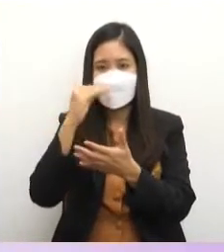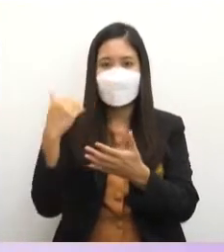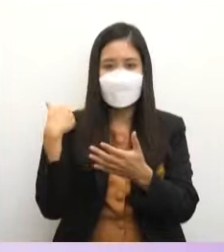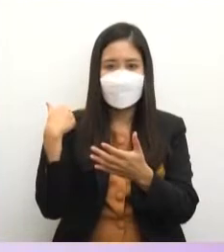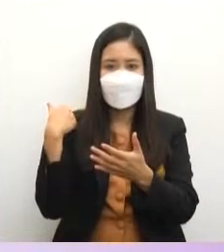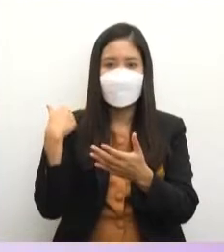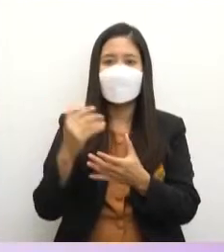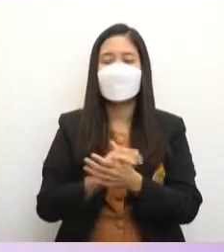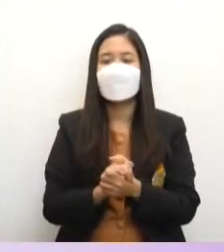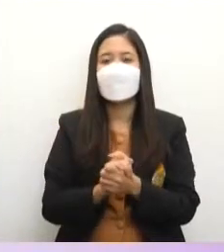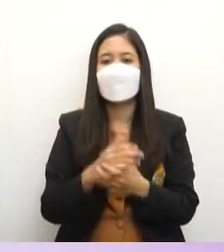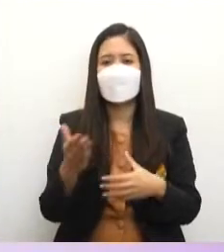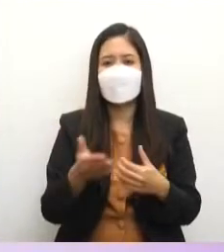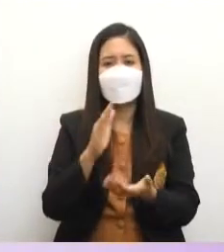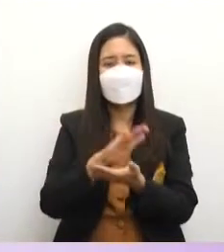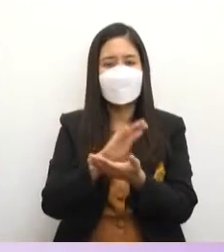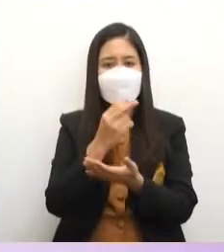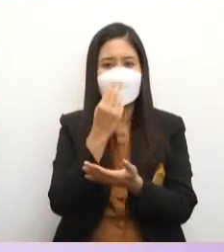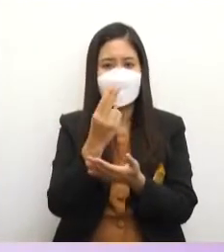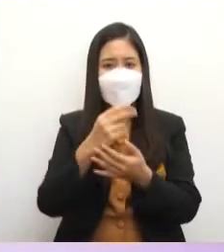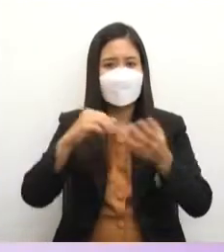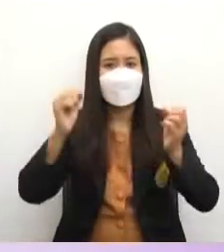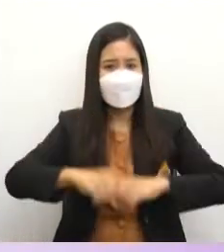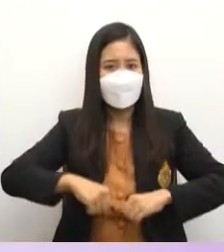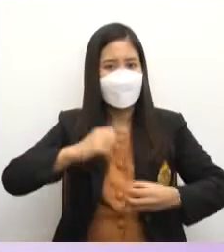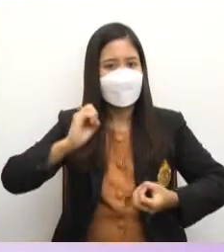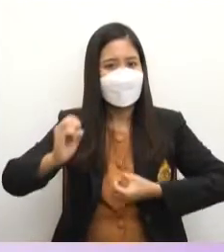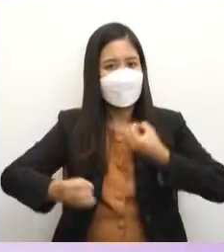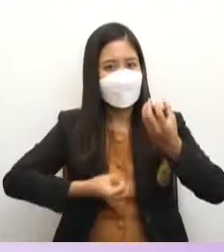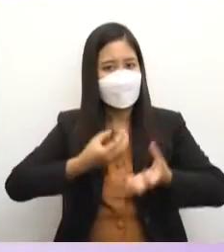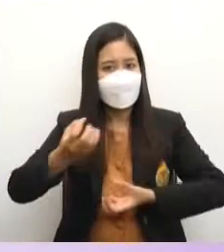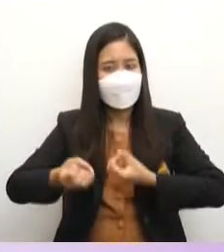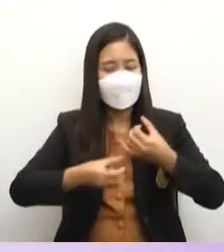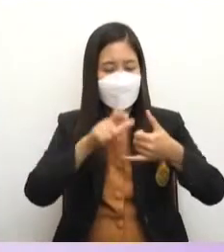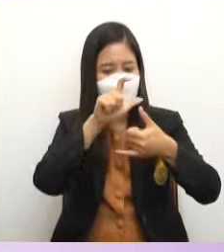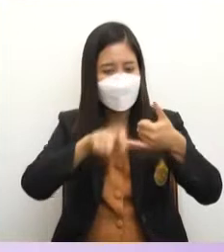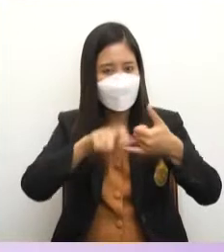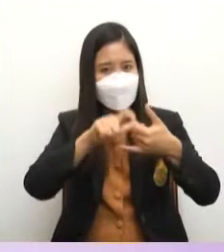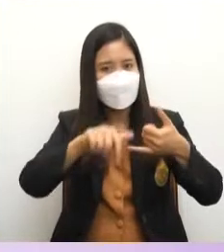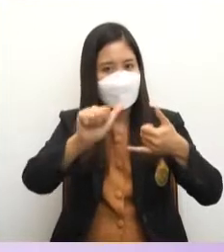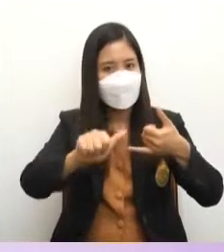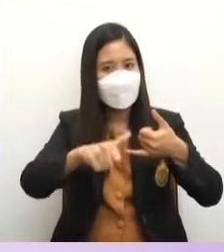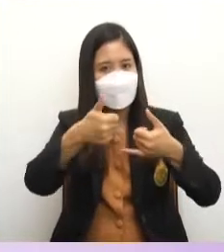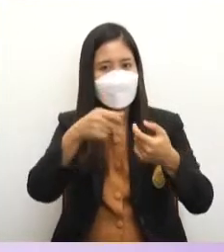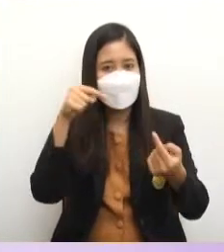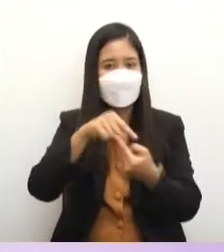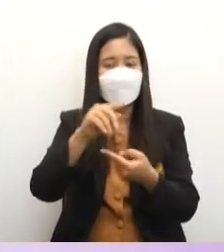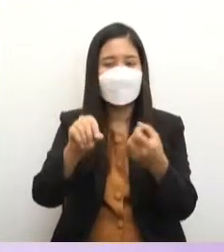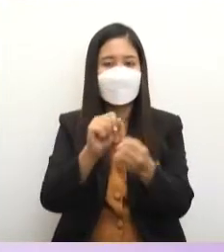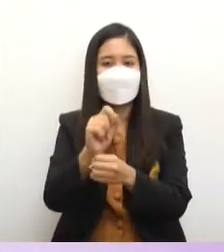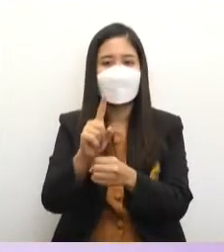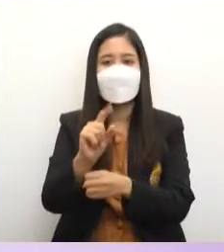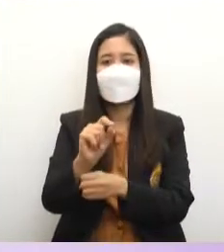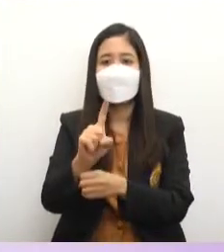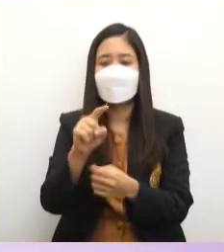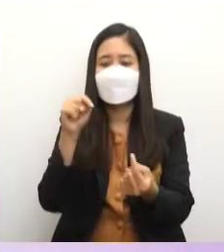ท่านจะพบกับทักษะที่เด็กมีความสามารถในการแสดงออกคุณลักษณะที่ดีในศตวรรษที่21ไม่ว่าจะเป็นการประก